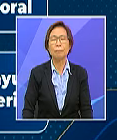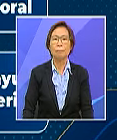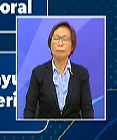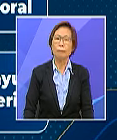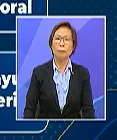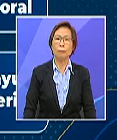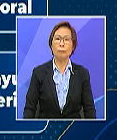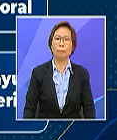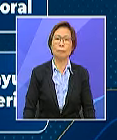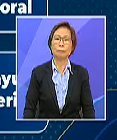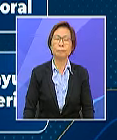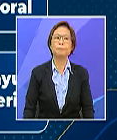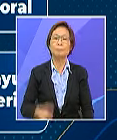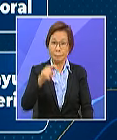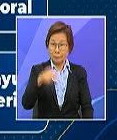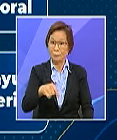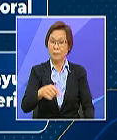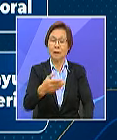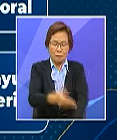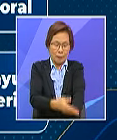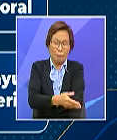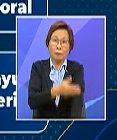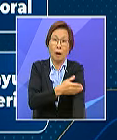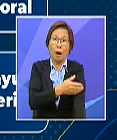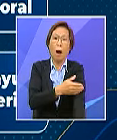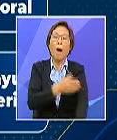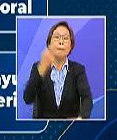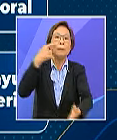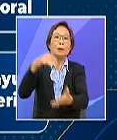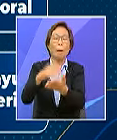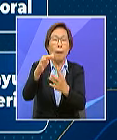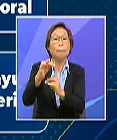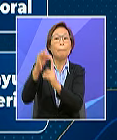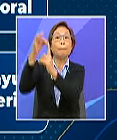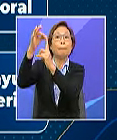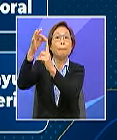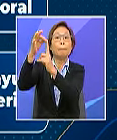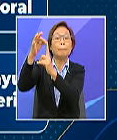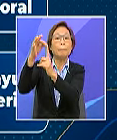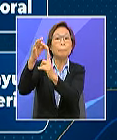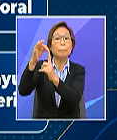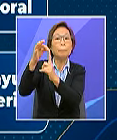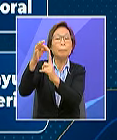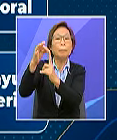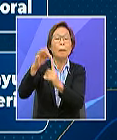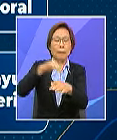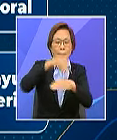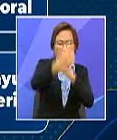Hai ini adalah prestasi mata pelajaran trust jika kita lihat pada